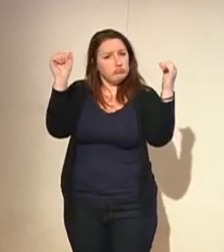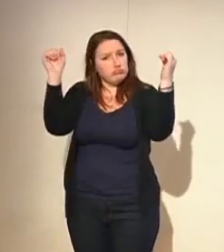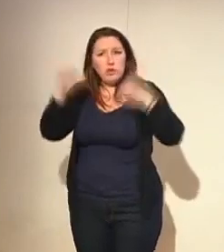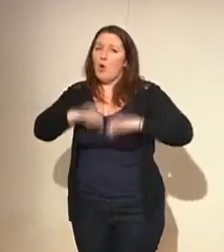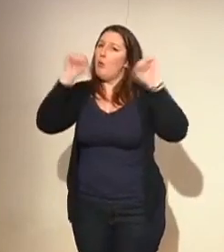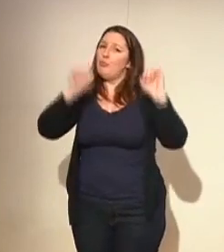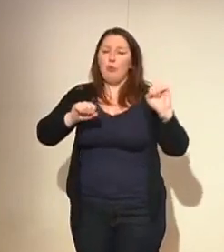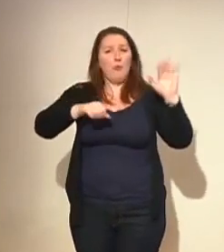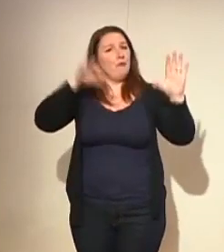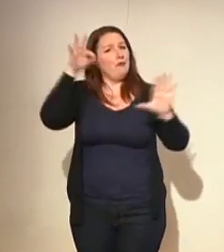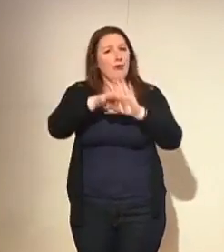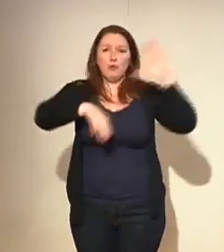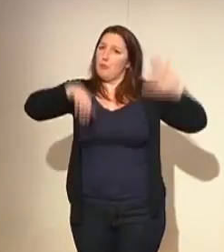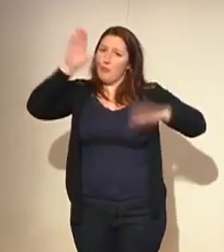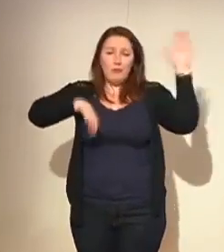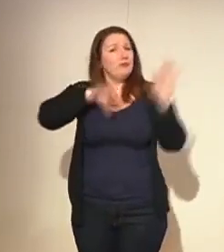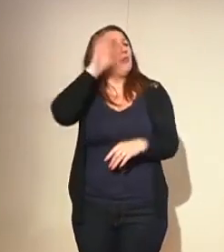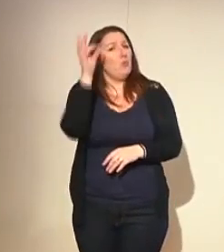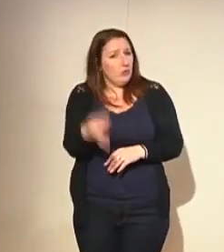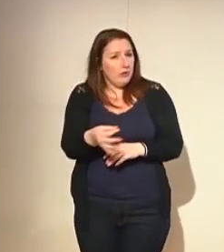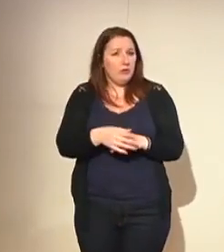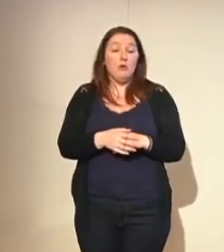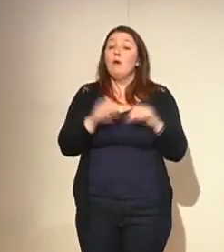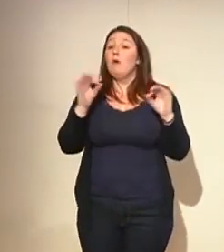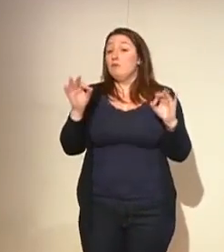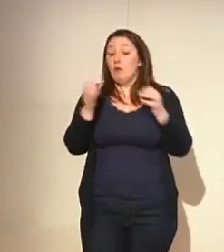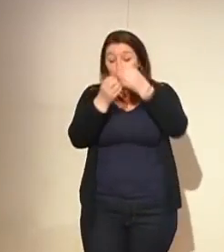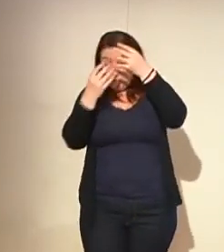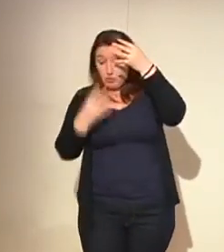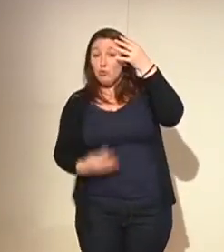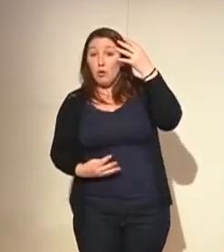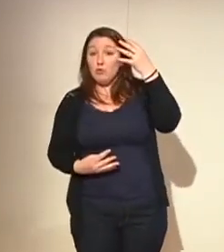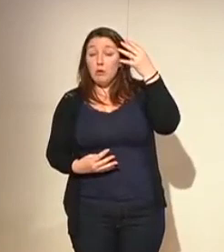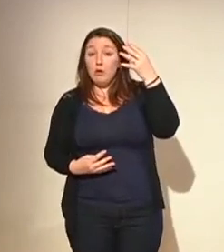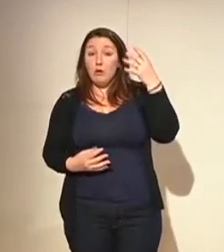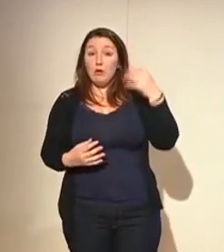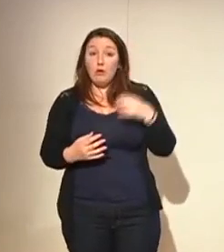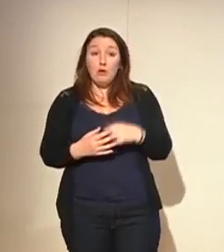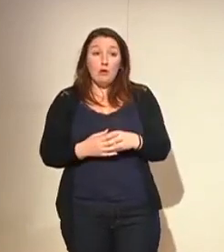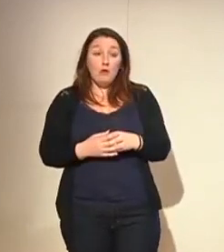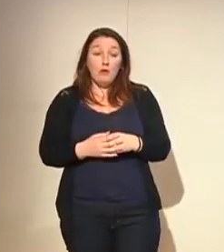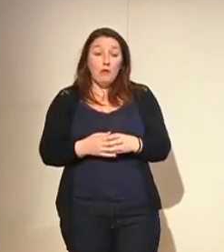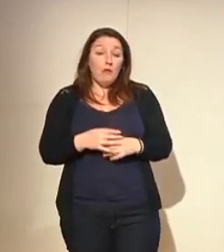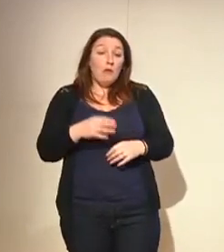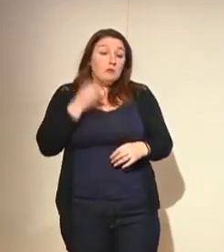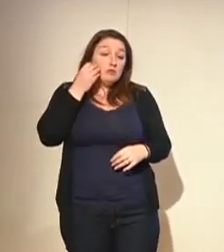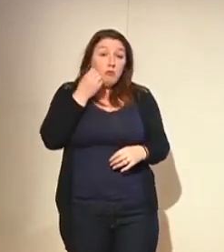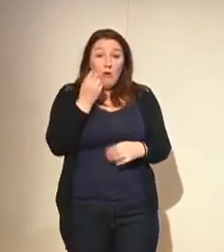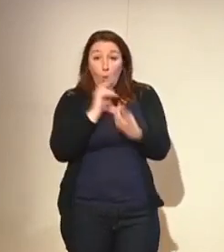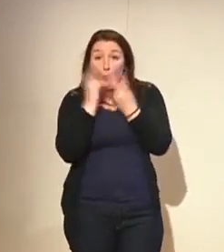ce qu'il y ait un vote à main levée d'ailleurs dans la plupart de cux où il n'y a qu'un seul